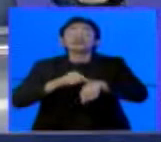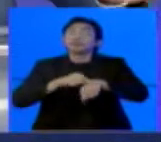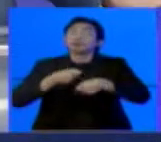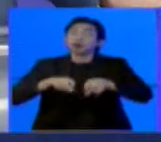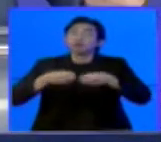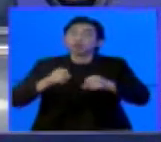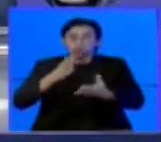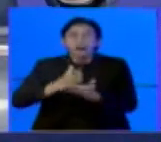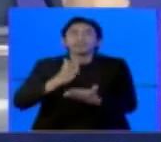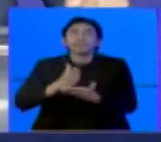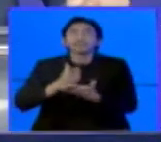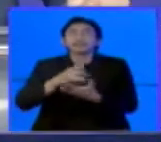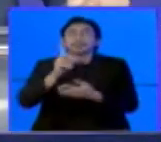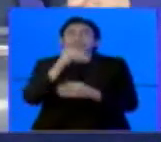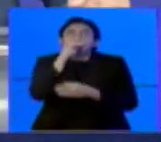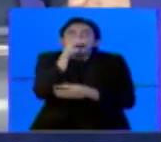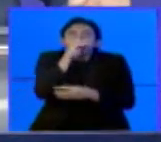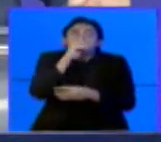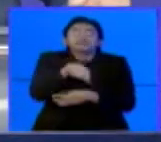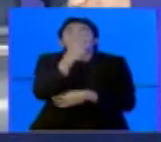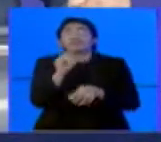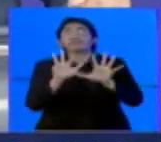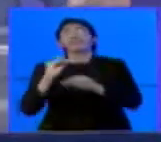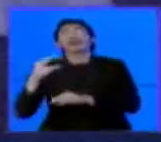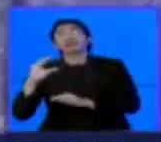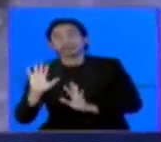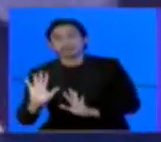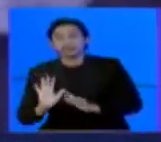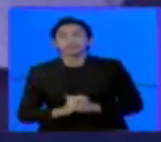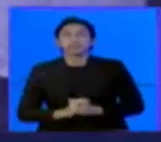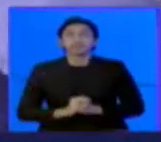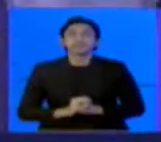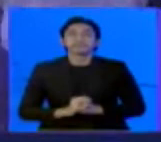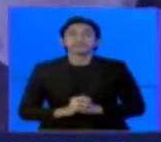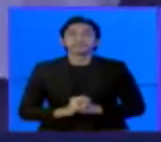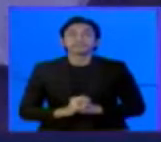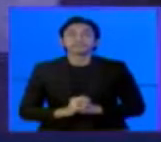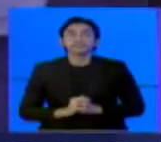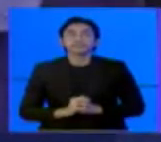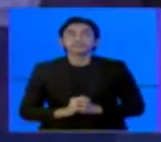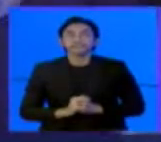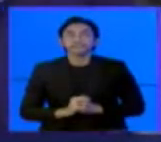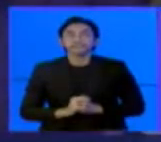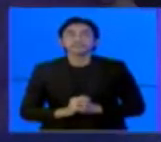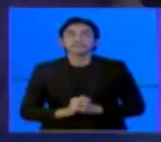mulai dini hari hingga 09.00 pagi hai hai